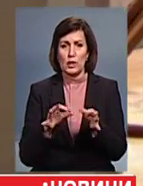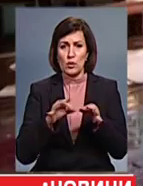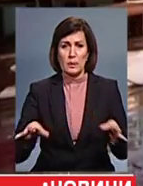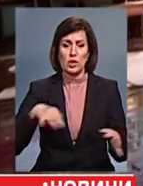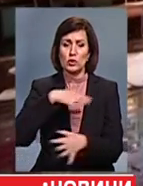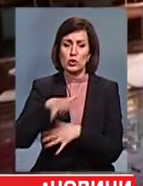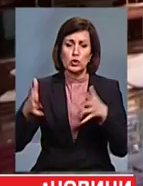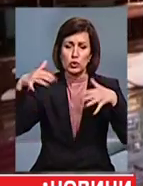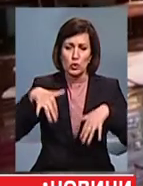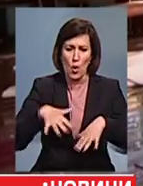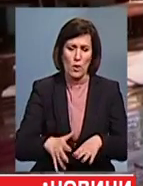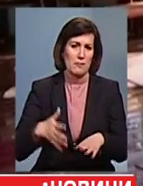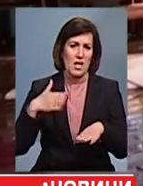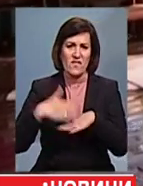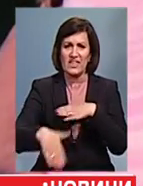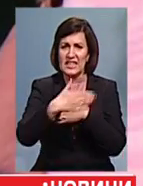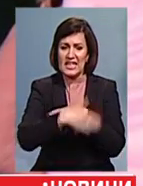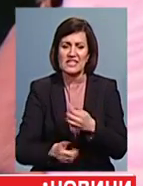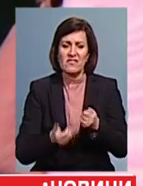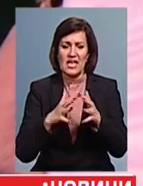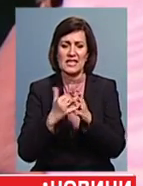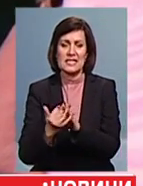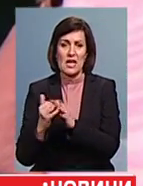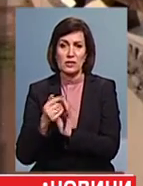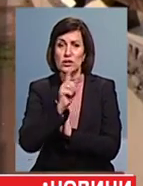повністю відрізав від зовнішнього світу деякі селища